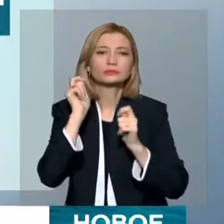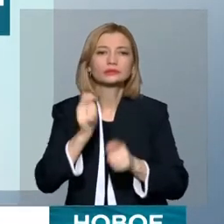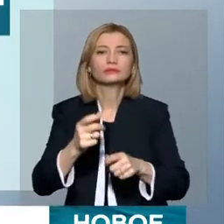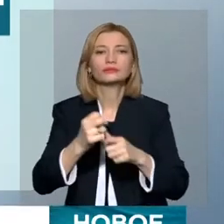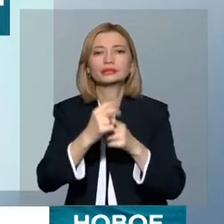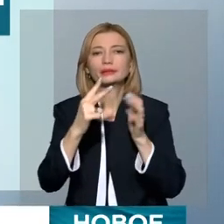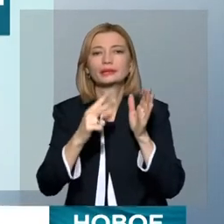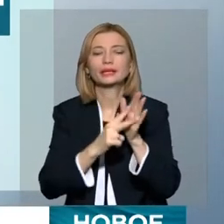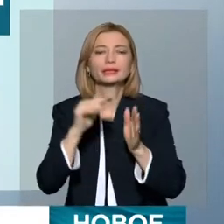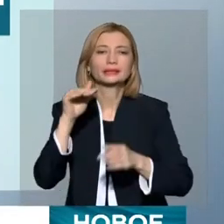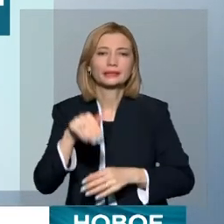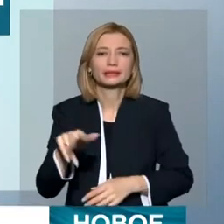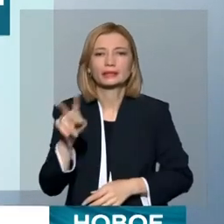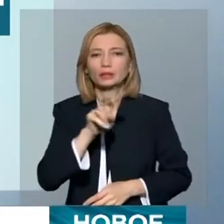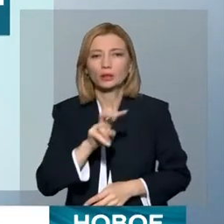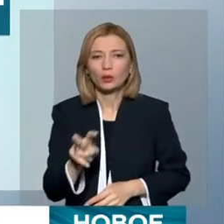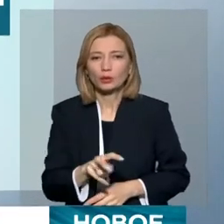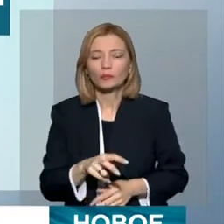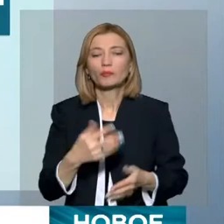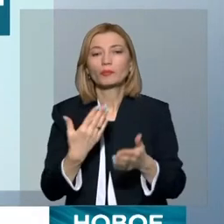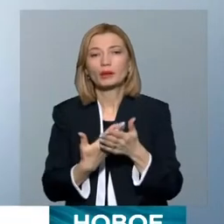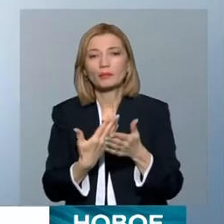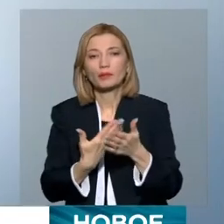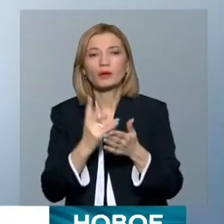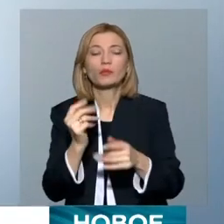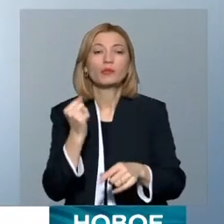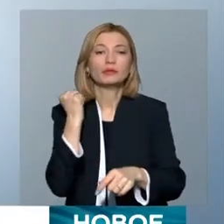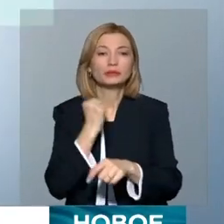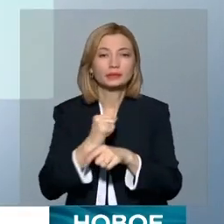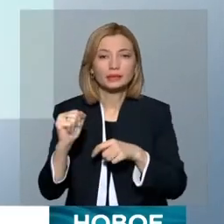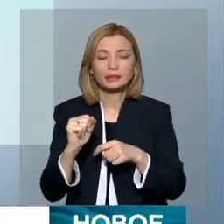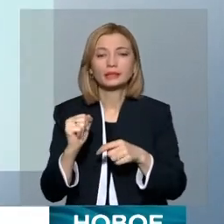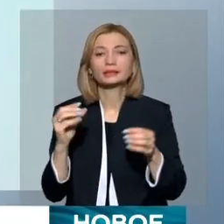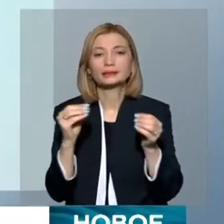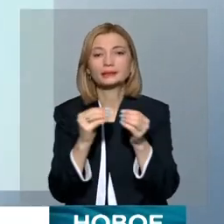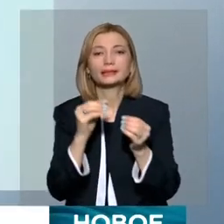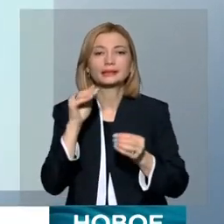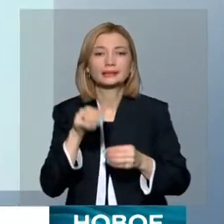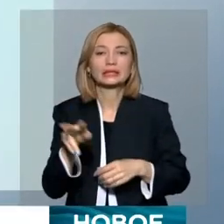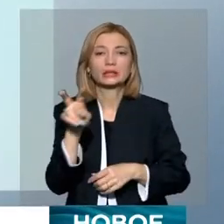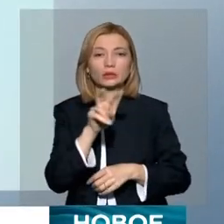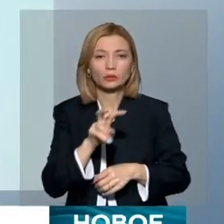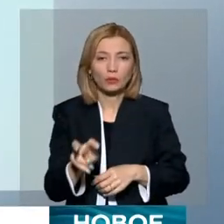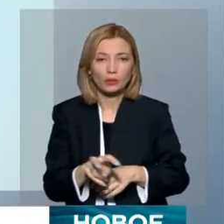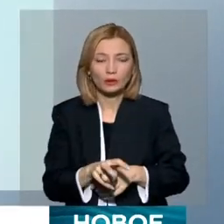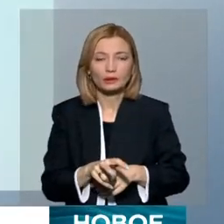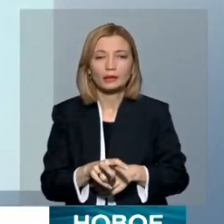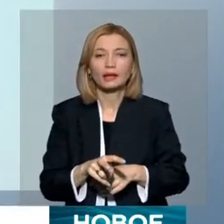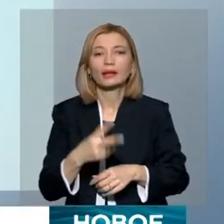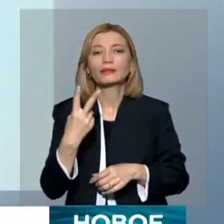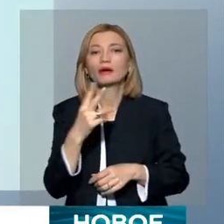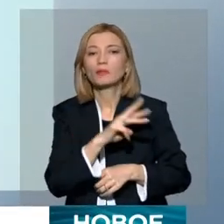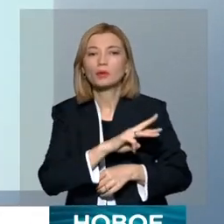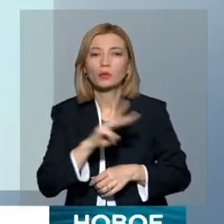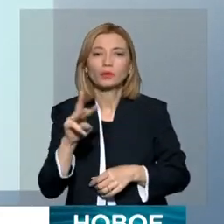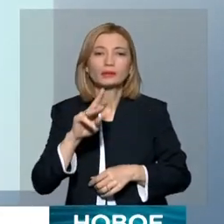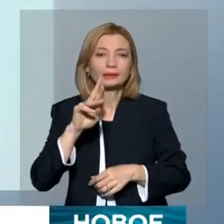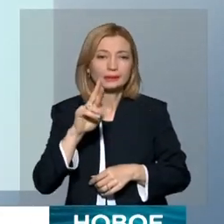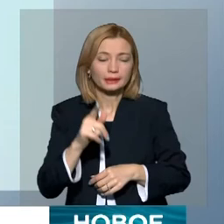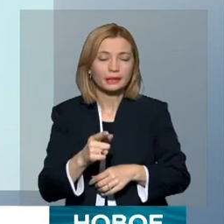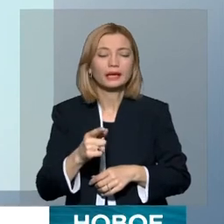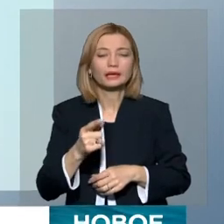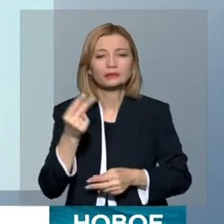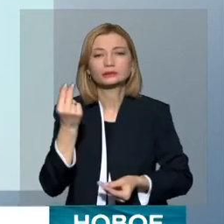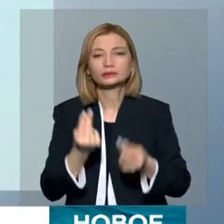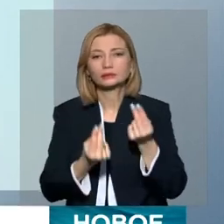в 18 тысяч долларов. К примеру, победитель получит 10 тысяч долларов. Разыграют 2 миллиона тенге и